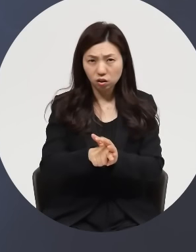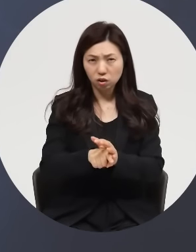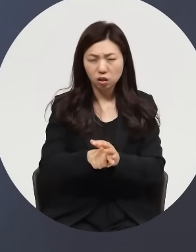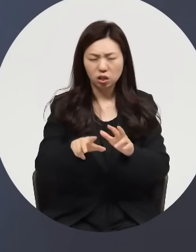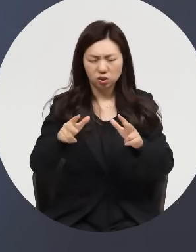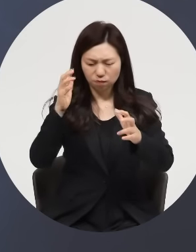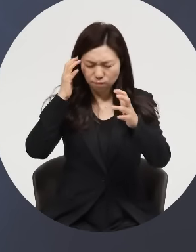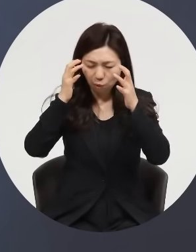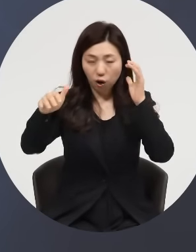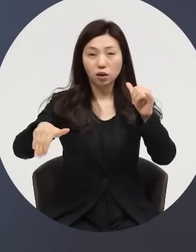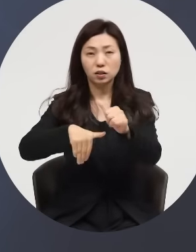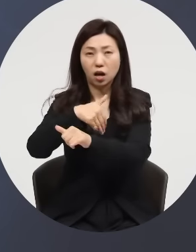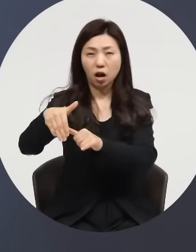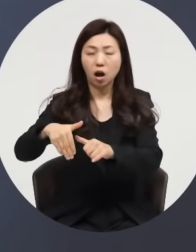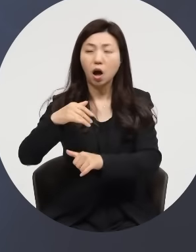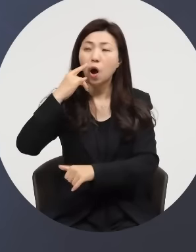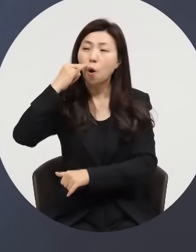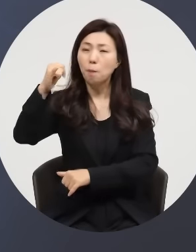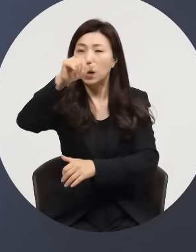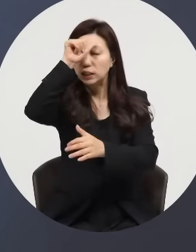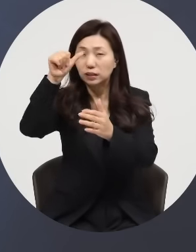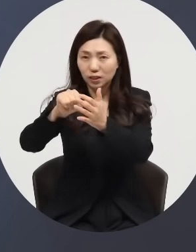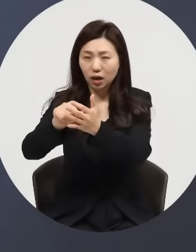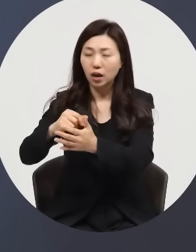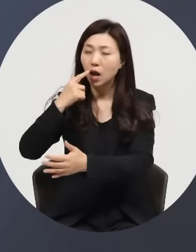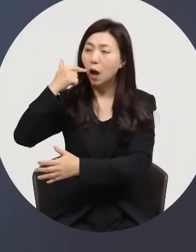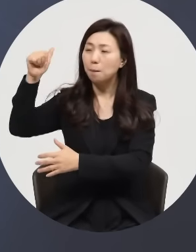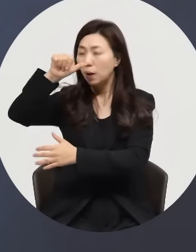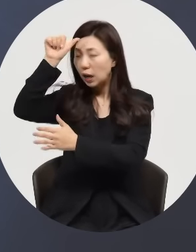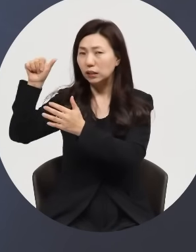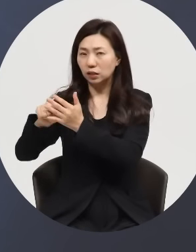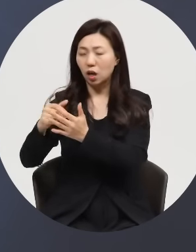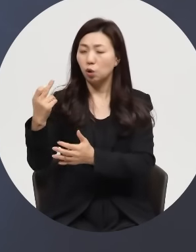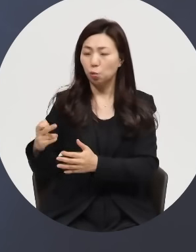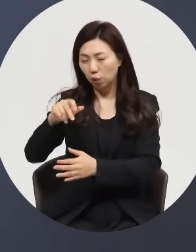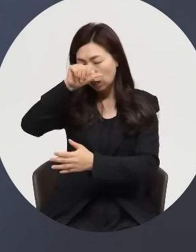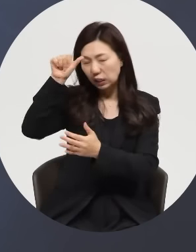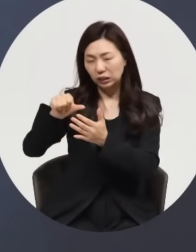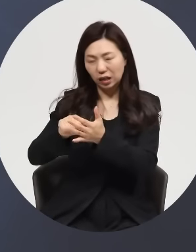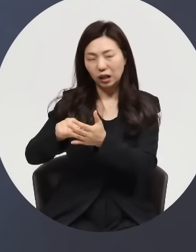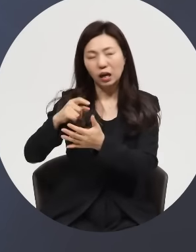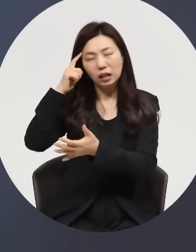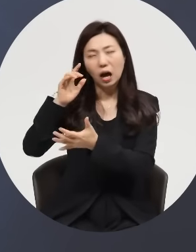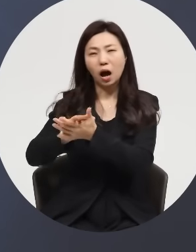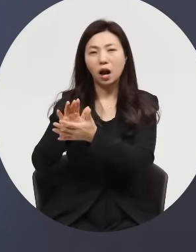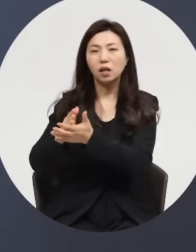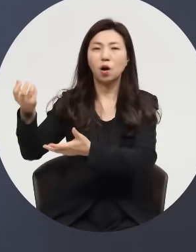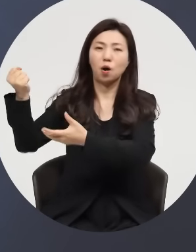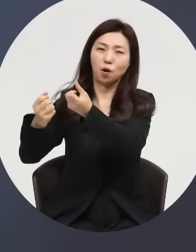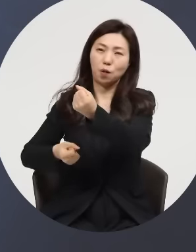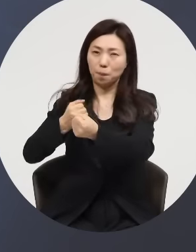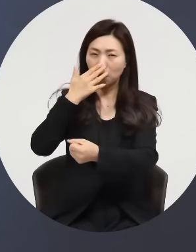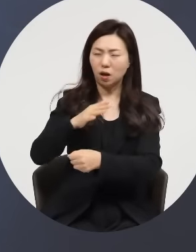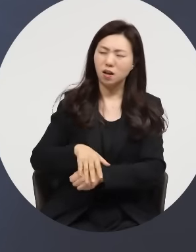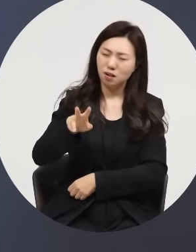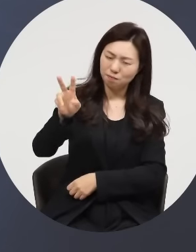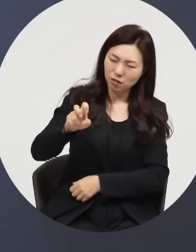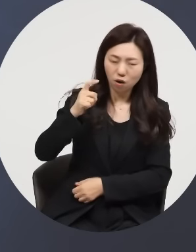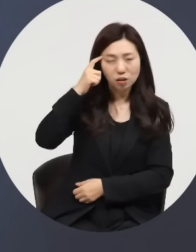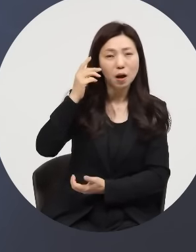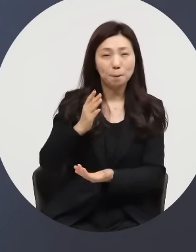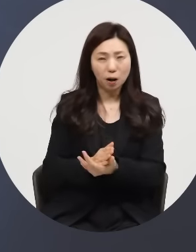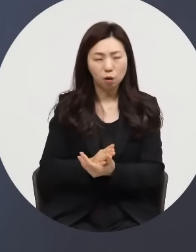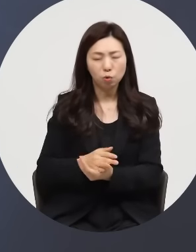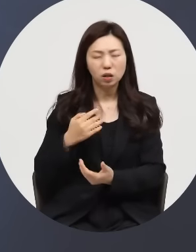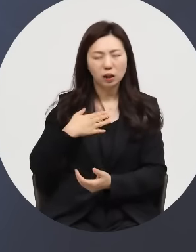것은 어머니는 어머니 인생이고 아버지는 아버지 인생이고 동생은 동생 인생이다. 원망할 필요도 없고 기댈